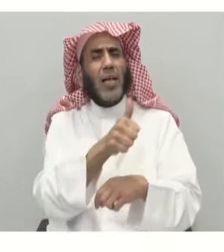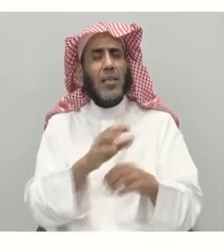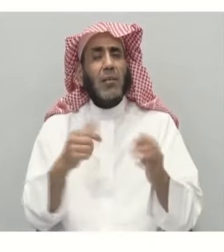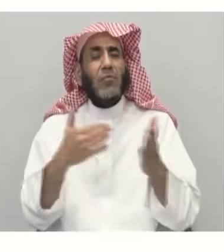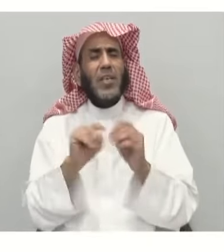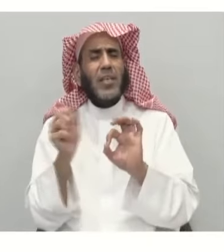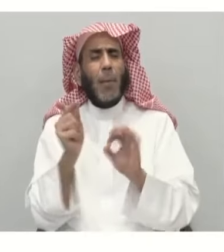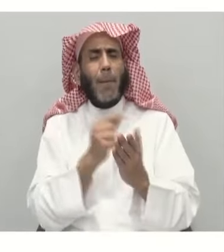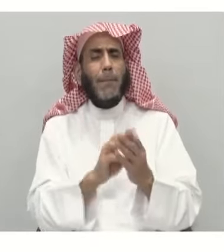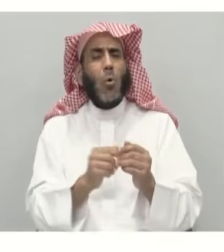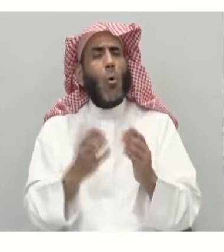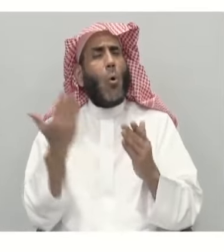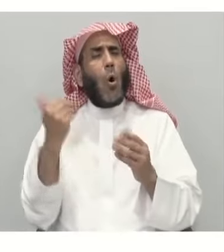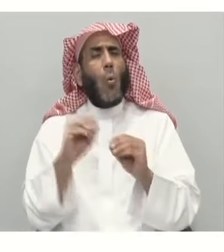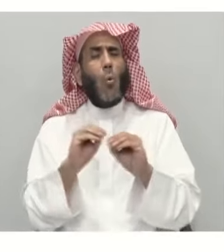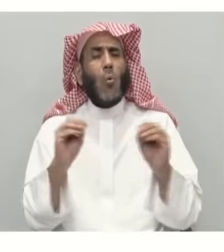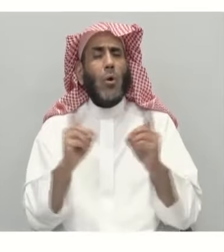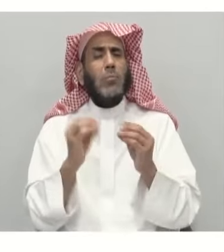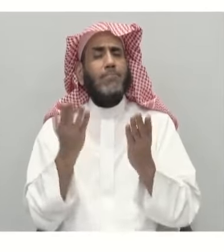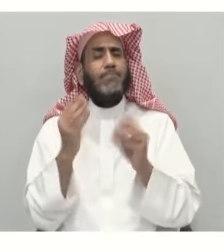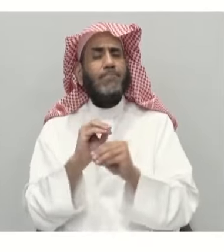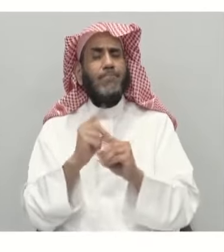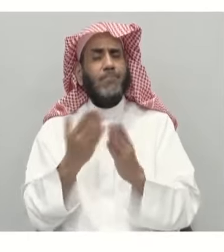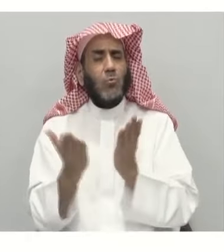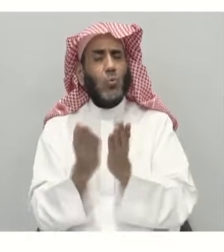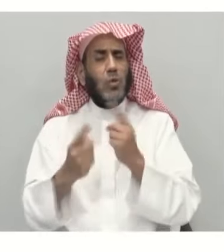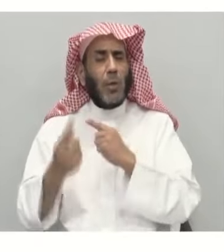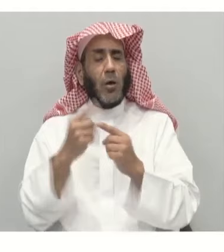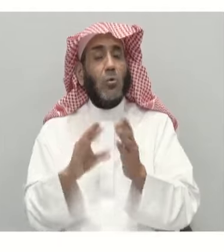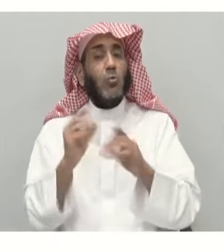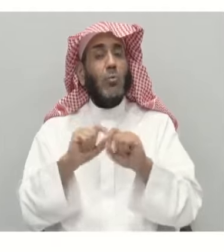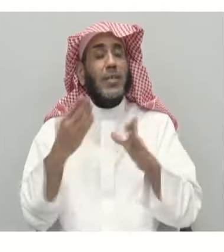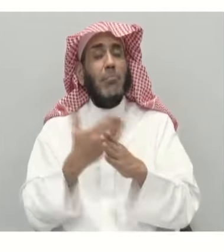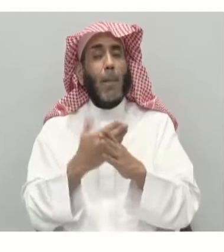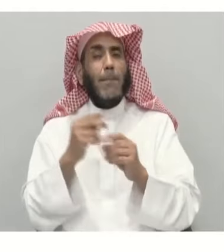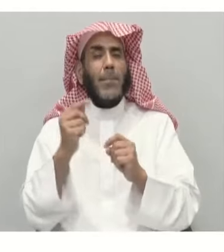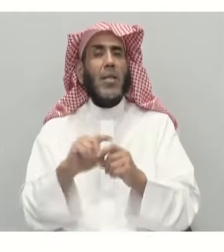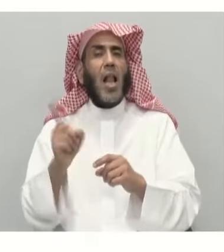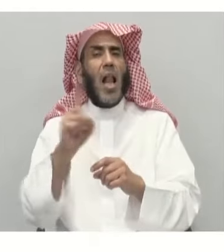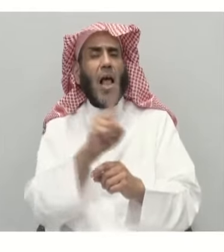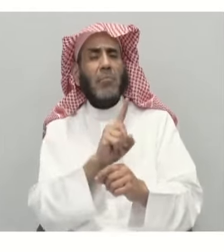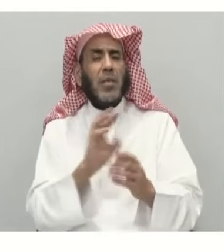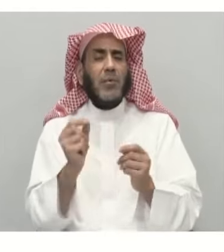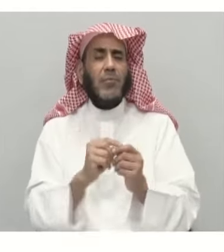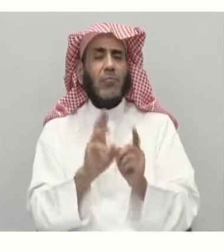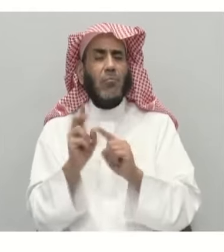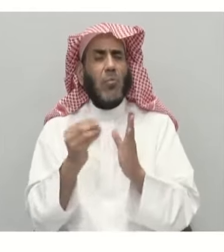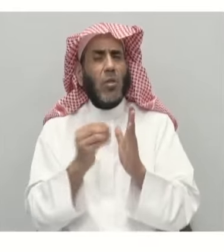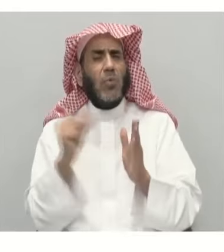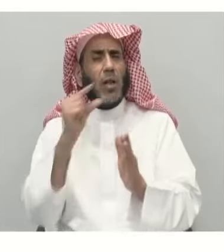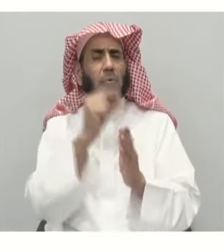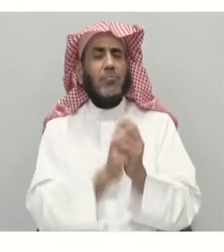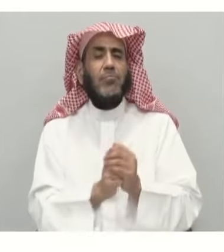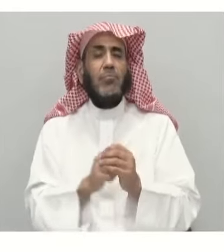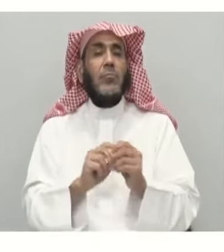اشبعنا نقاشا في لقاءات سابقه ايضا تبين اسباب كتابه الهمزه بالصوره المعطاه في كلمات معينه